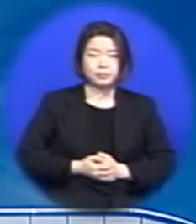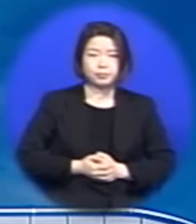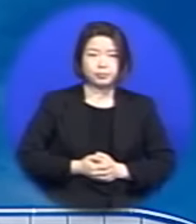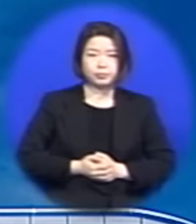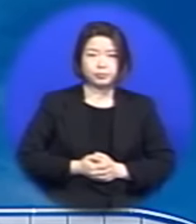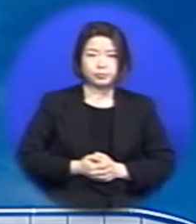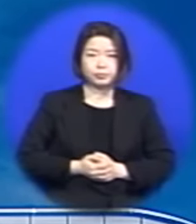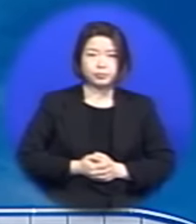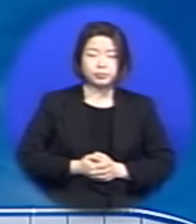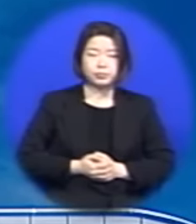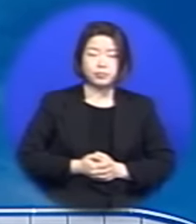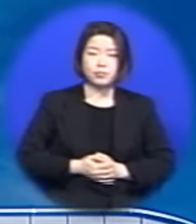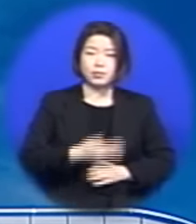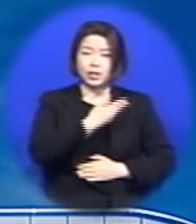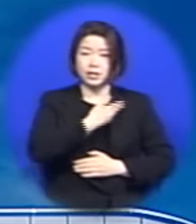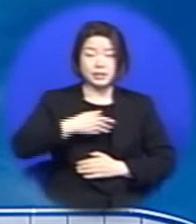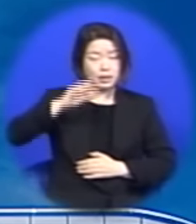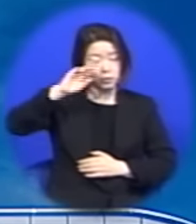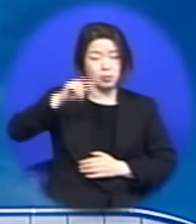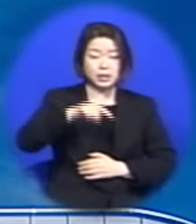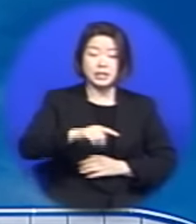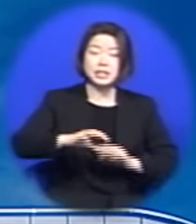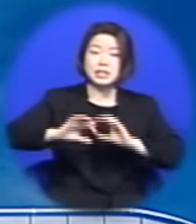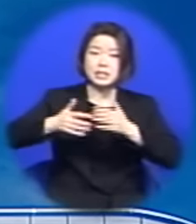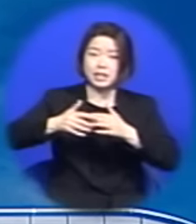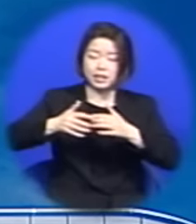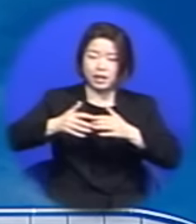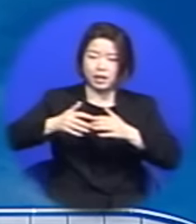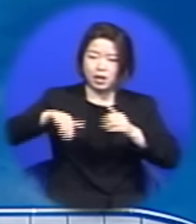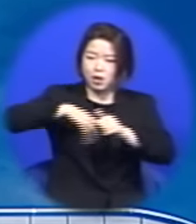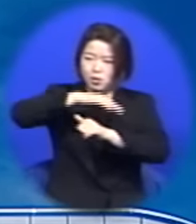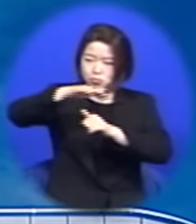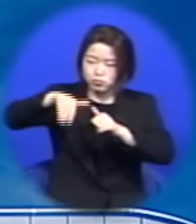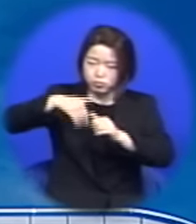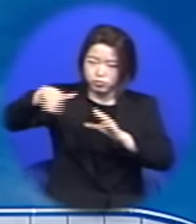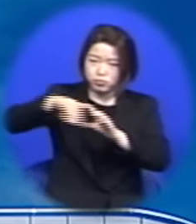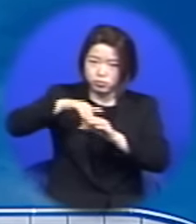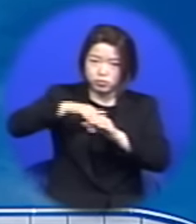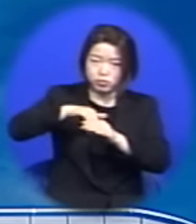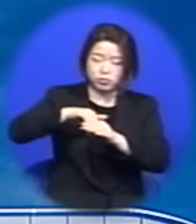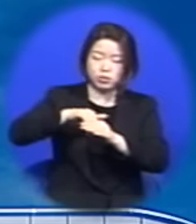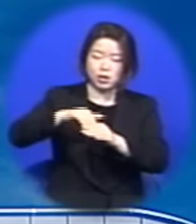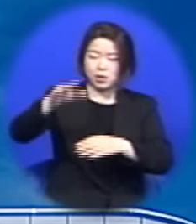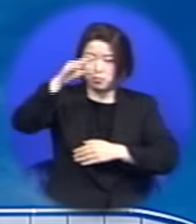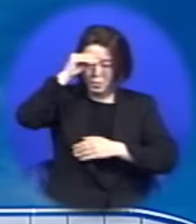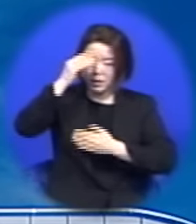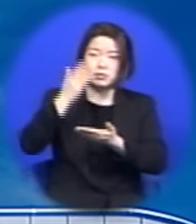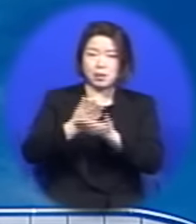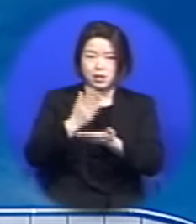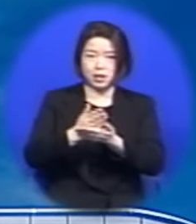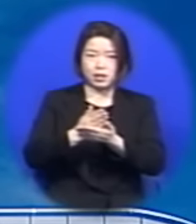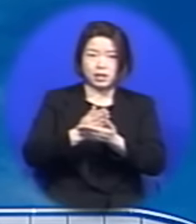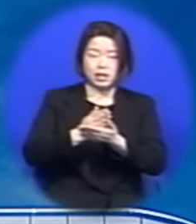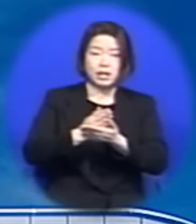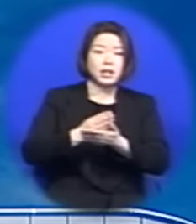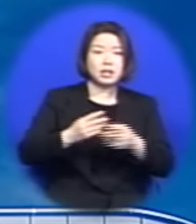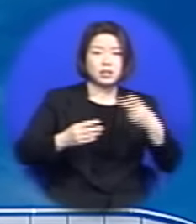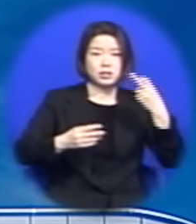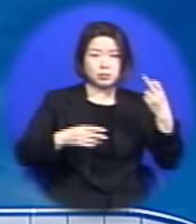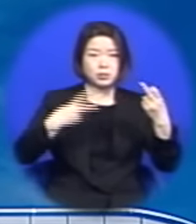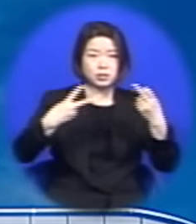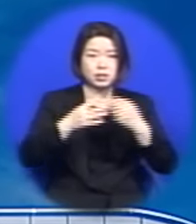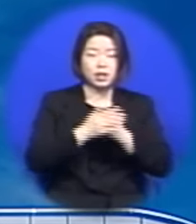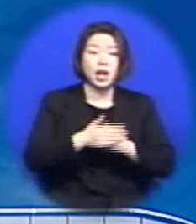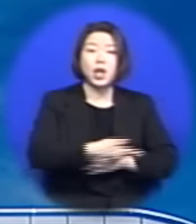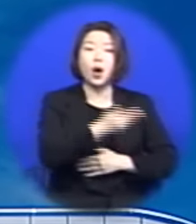그렇습니다 사도 바울은이 세대의 풍조를 본받지 말라고 그랬습니다 2절 말씀에 여러분은이 시대에 풍조를 본받지